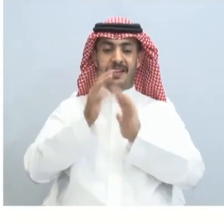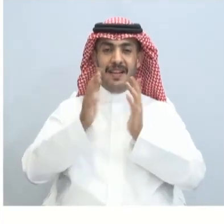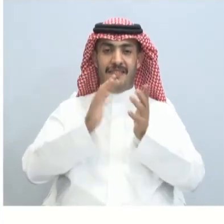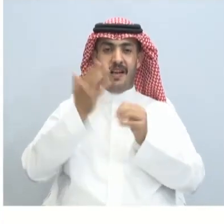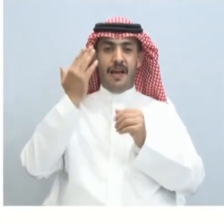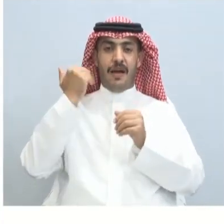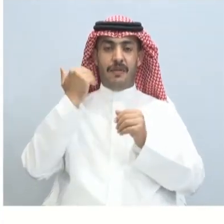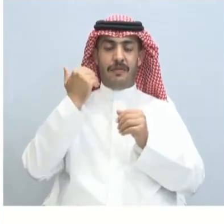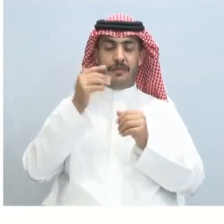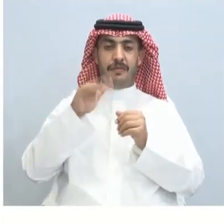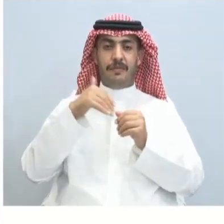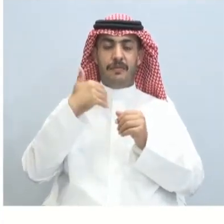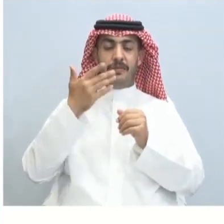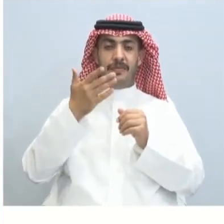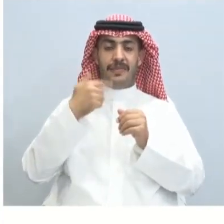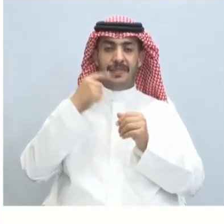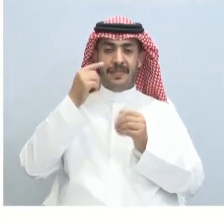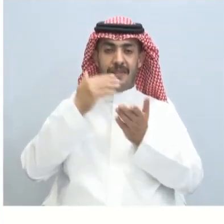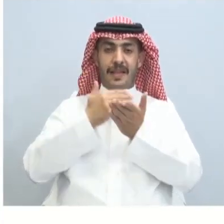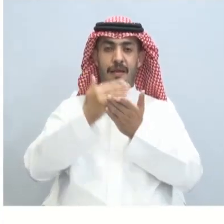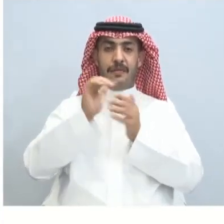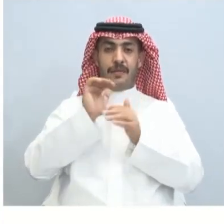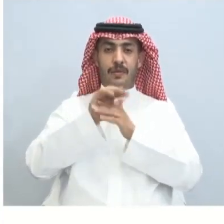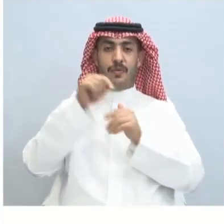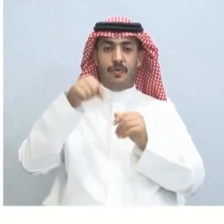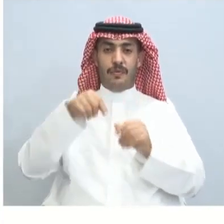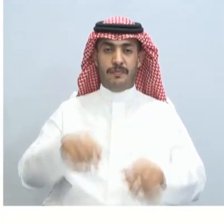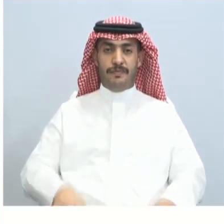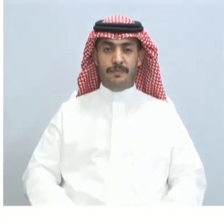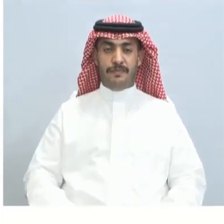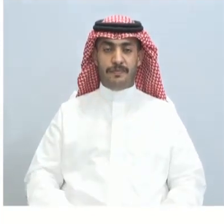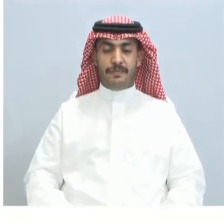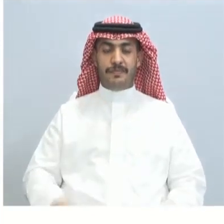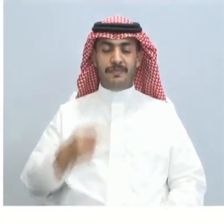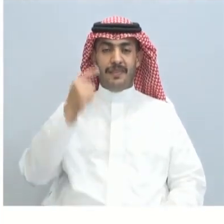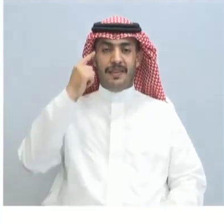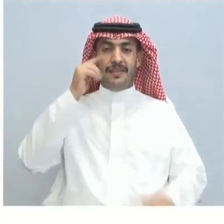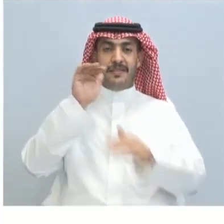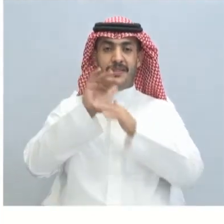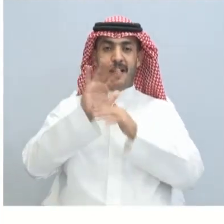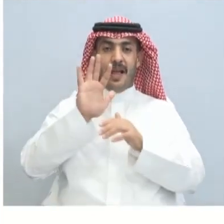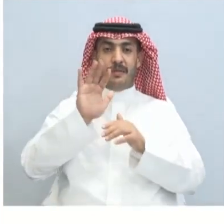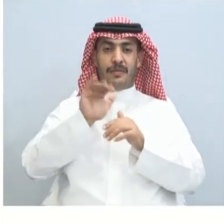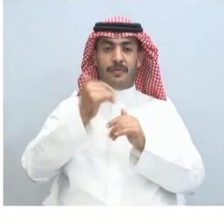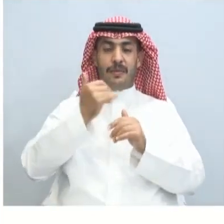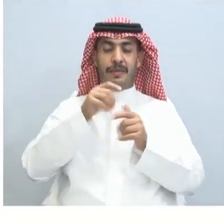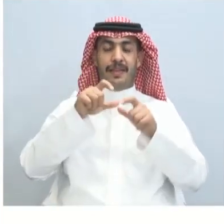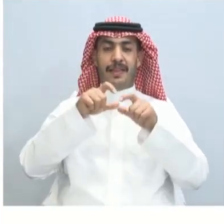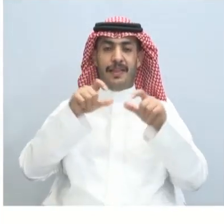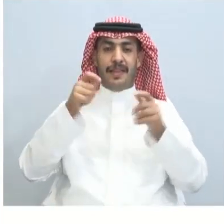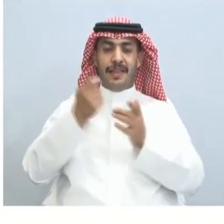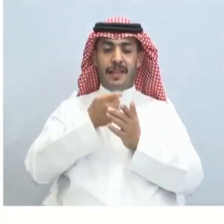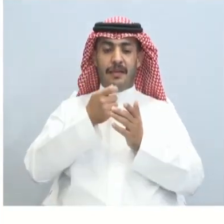الدرس السابق بعد ذلك نستكمل حديثنا في درس اليوم ذكرنا في الدرس الخامس المهام الكتابيه